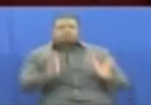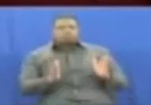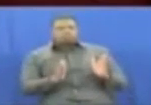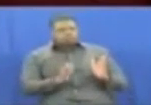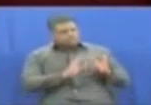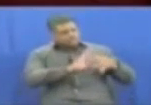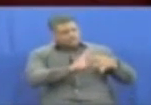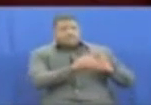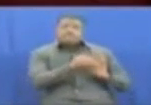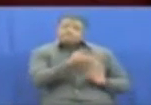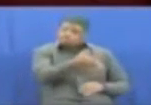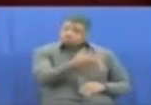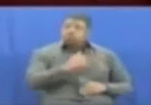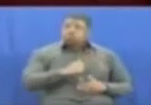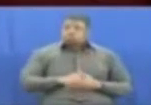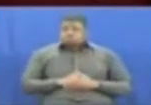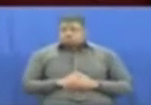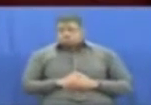inaratibu